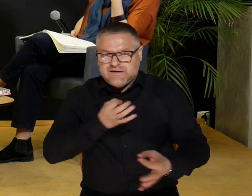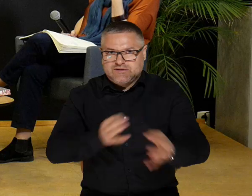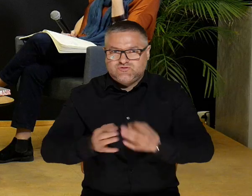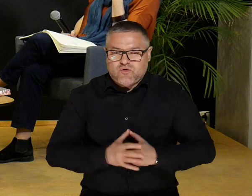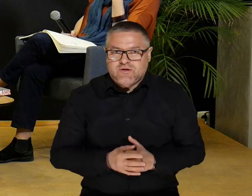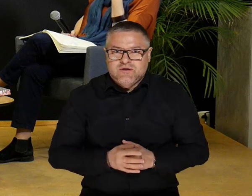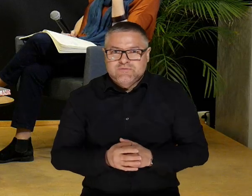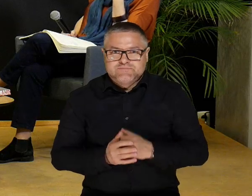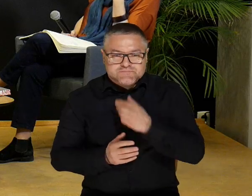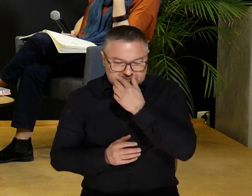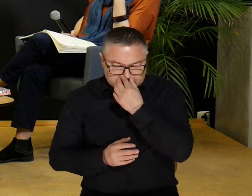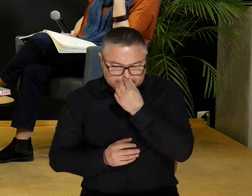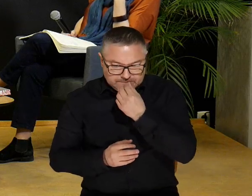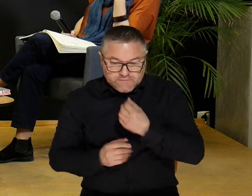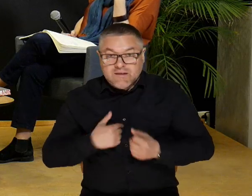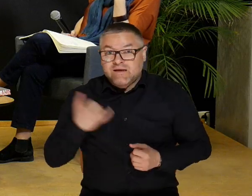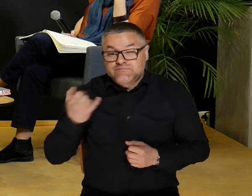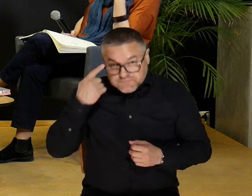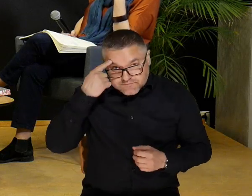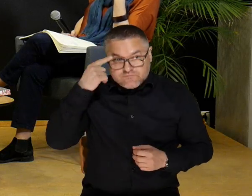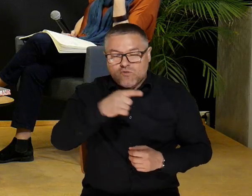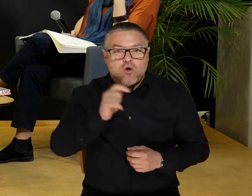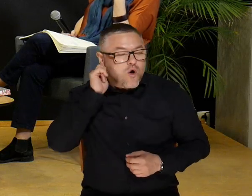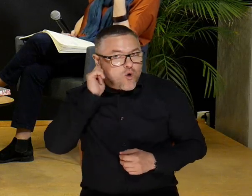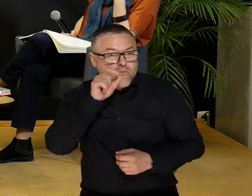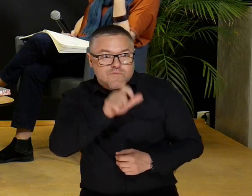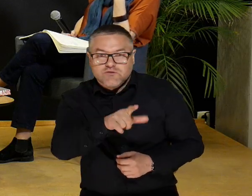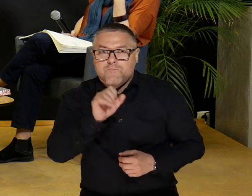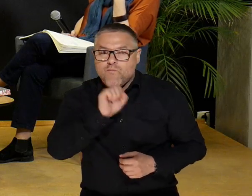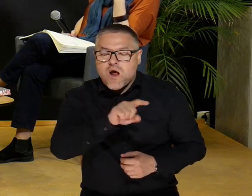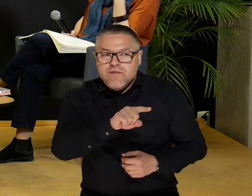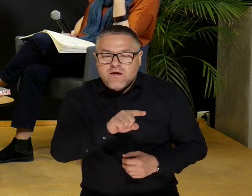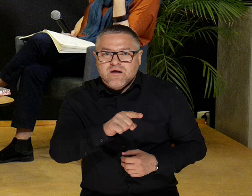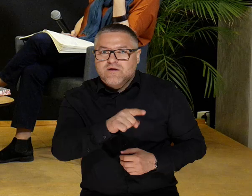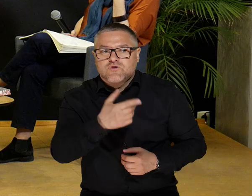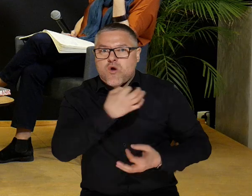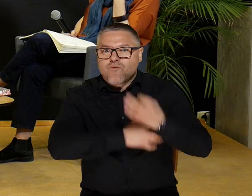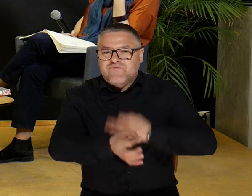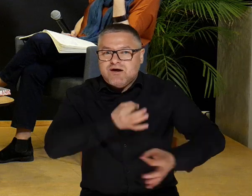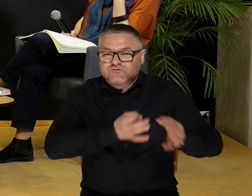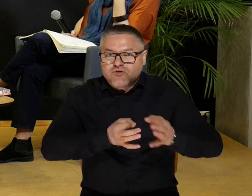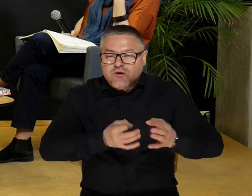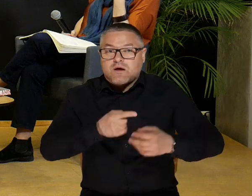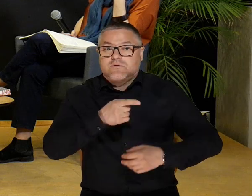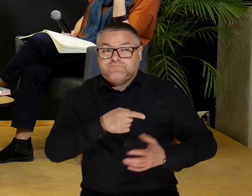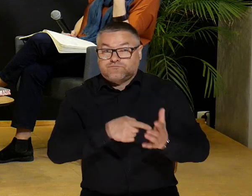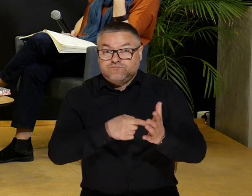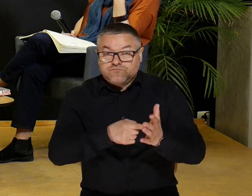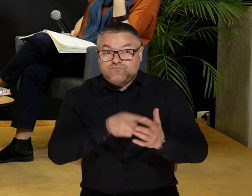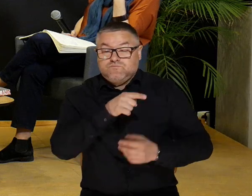historiach? I zawsze sobie przypominam o tej pani, o tej mojej bohaterce i o tym,